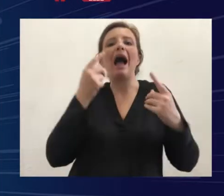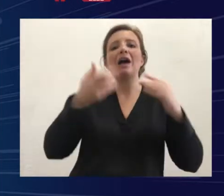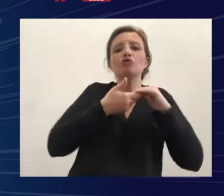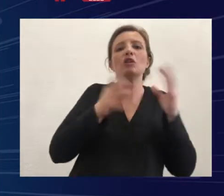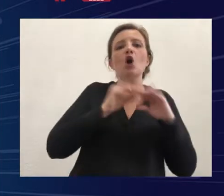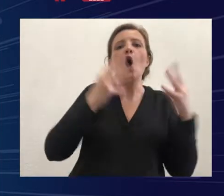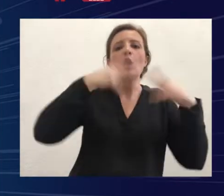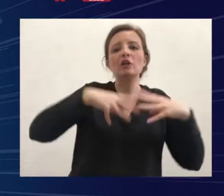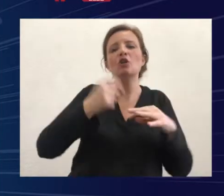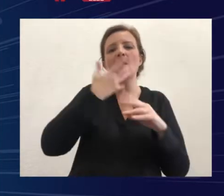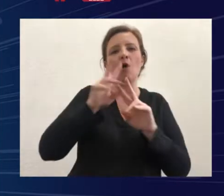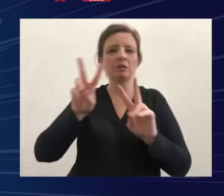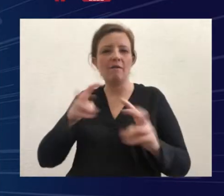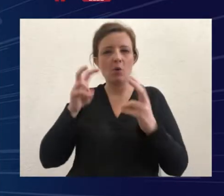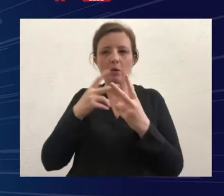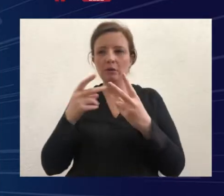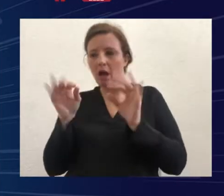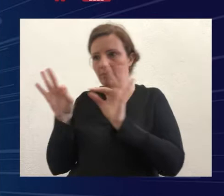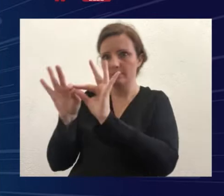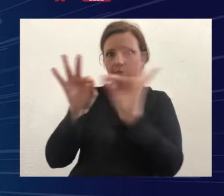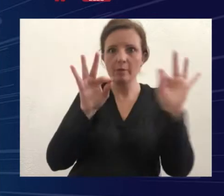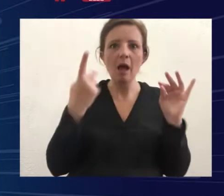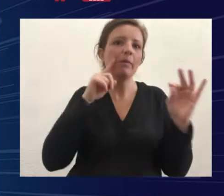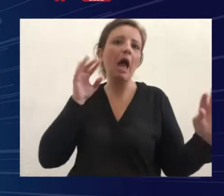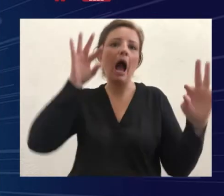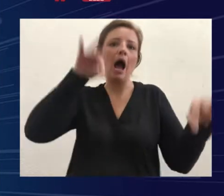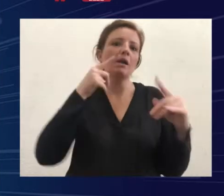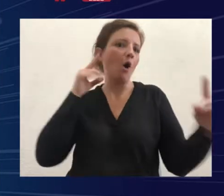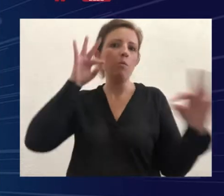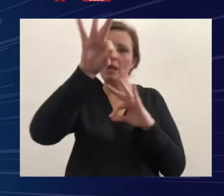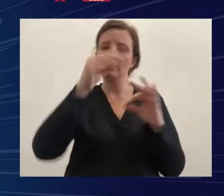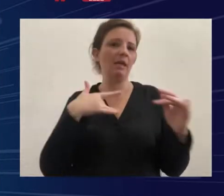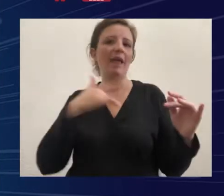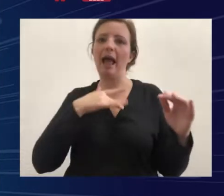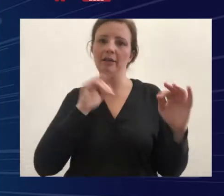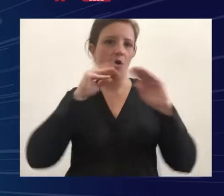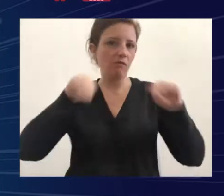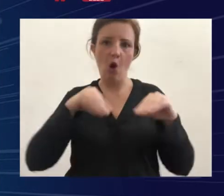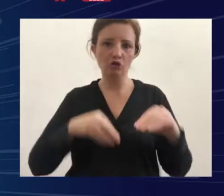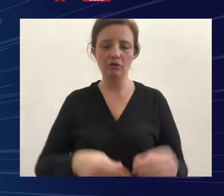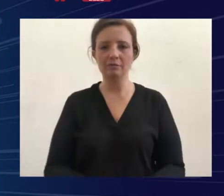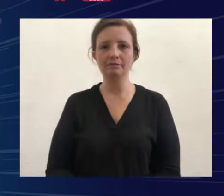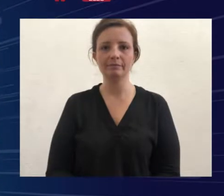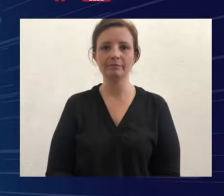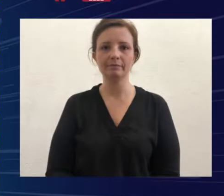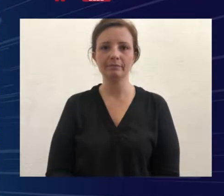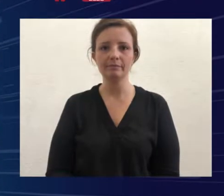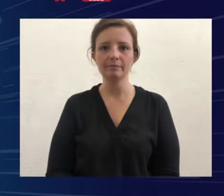e organizzazioni che vogliono sfruttare questa filiera per perseguire degli scopi che non sono etici.